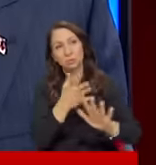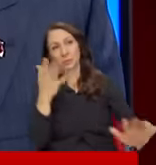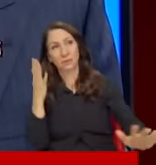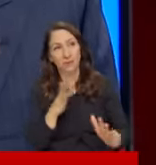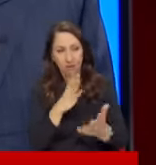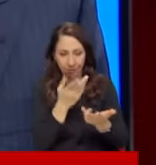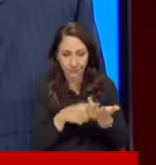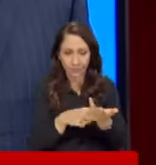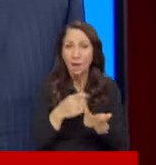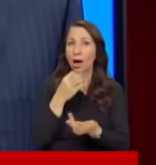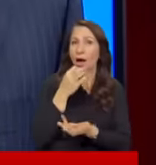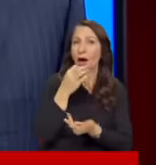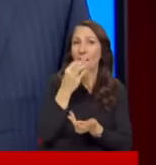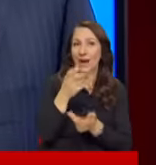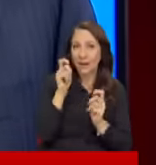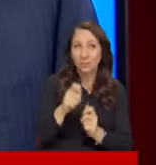girenler var